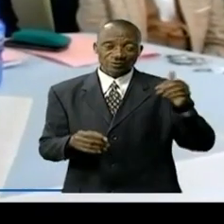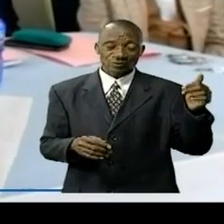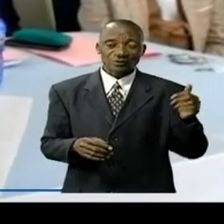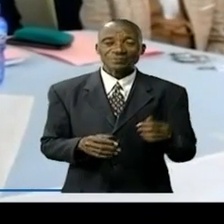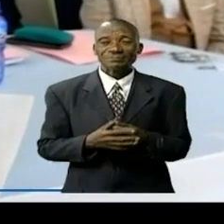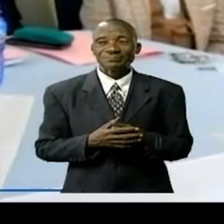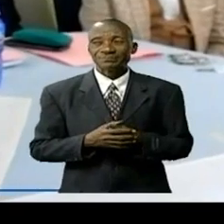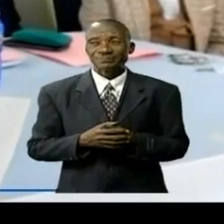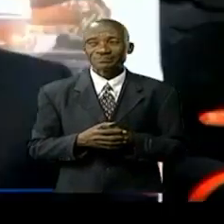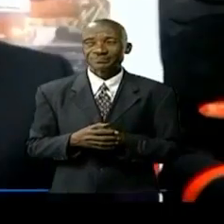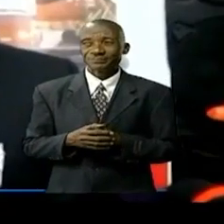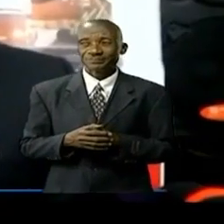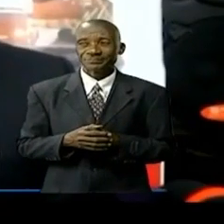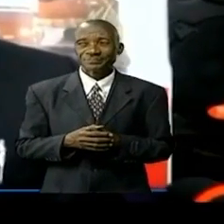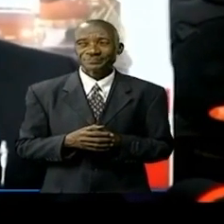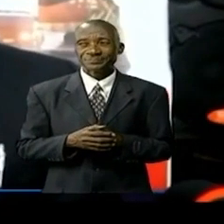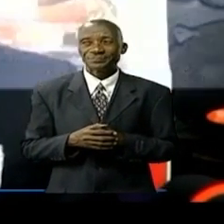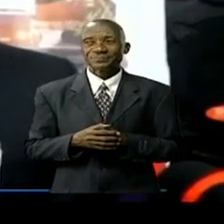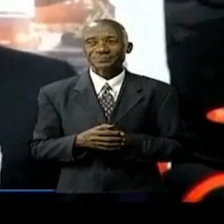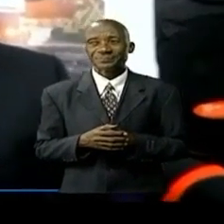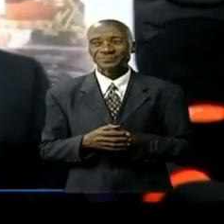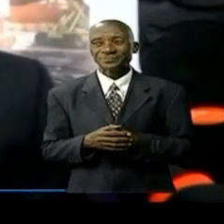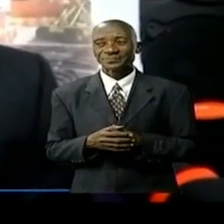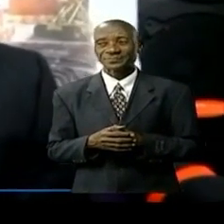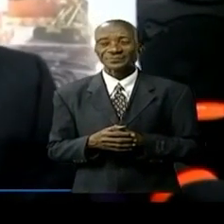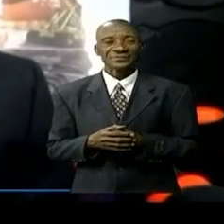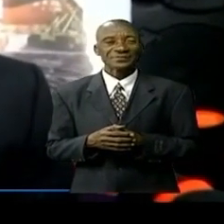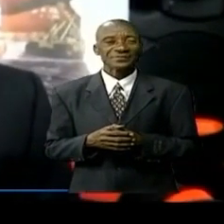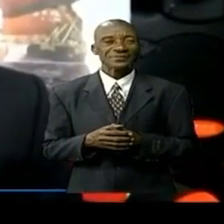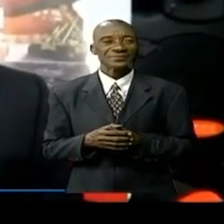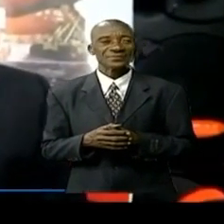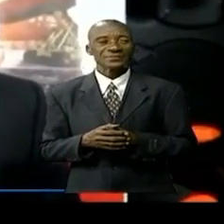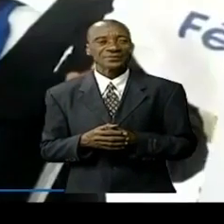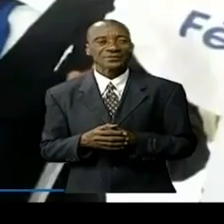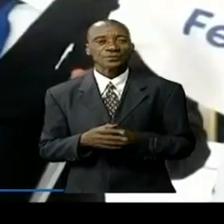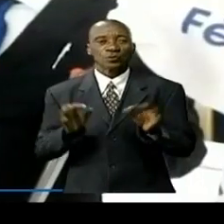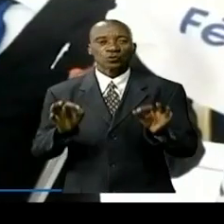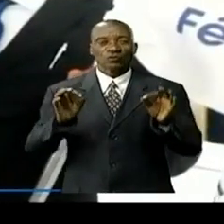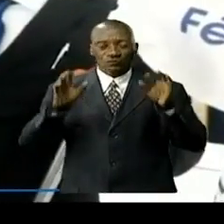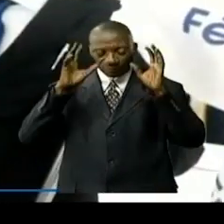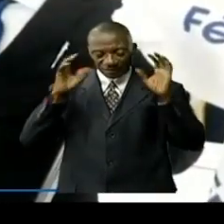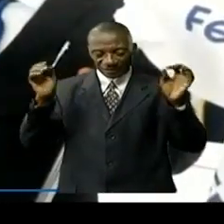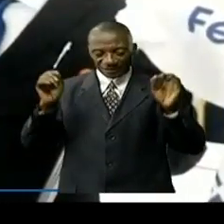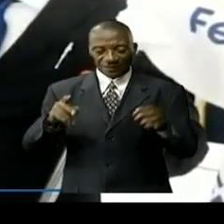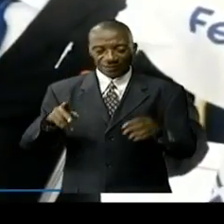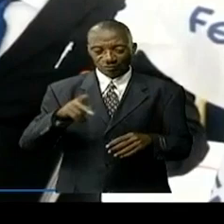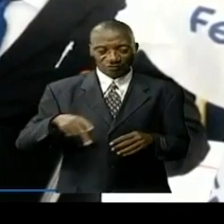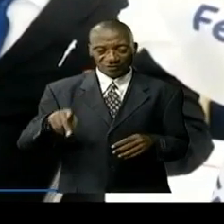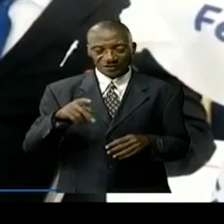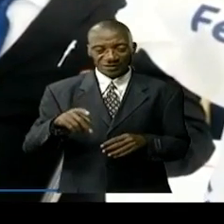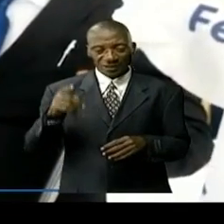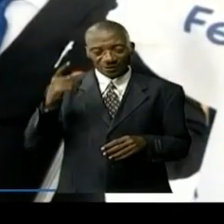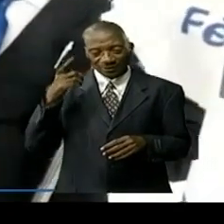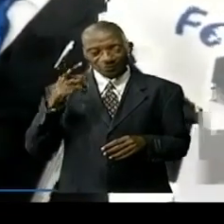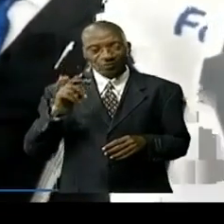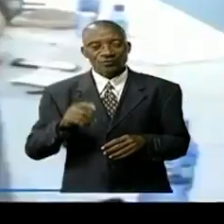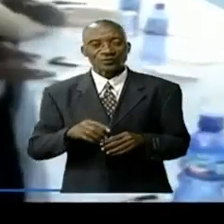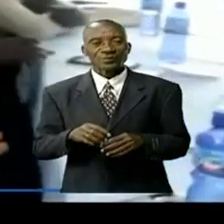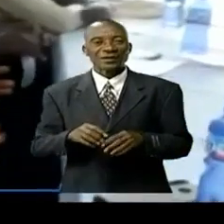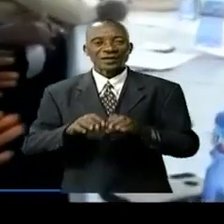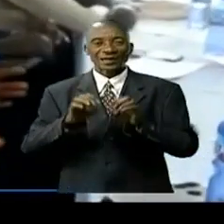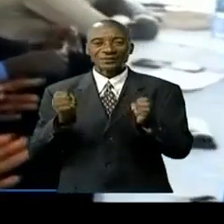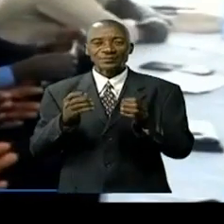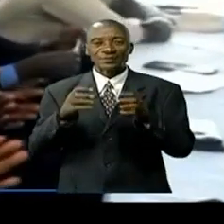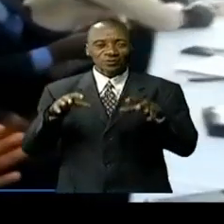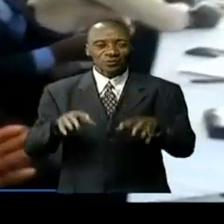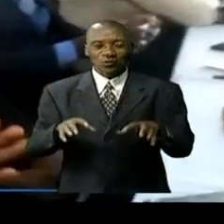équipe. Et finalement, Monsieur Joël Baïdika Mirindi est le nouveau président provincial de la Fédération des entreprises du Congo Fexit Kivu, élu le